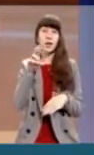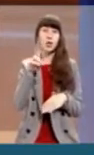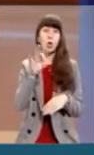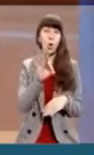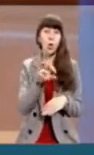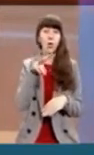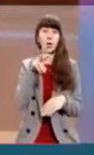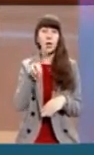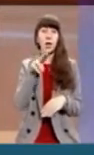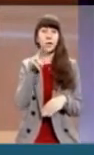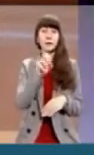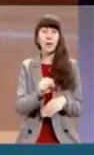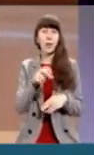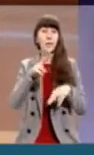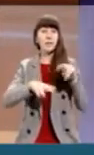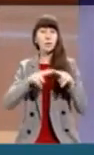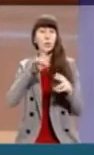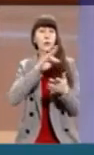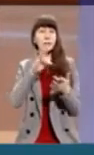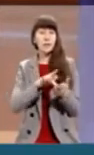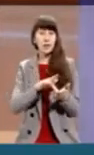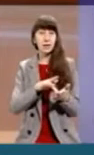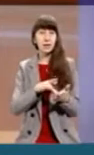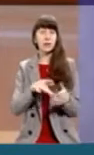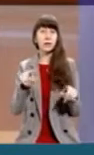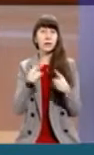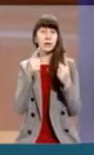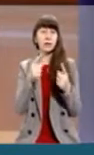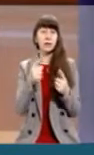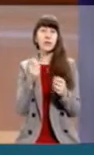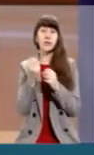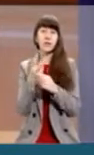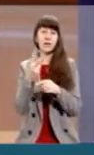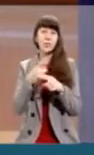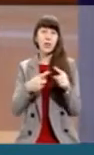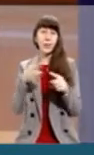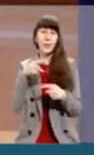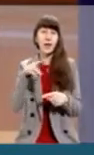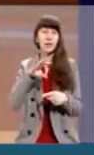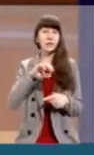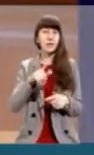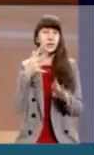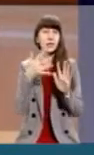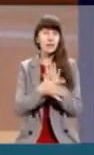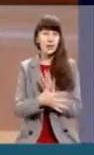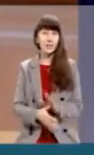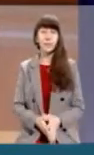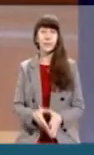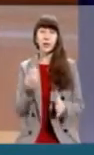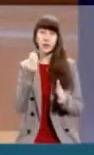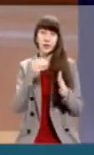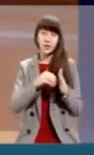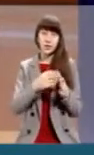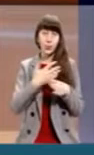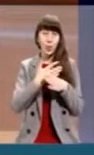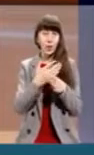бой түзегені сарапшылар назарынан тыс қалмаған. Құйылған инвестициялардың тағы 7 инвест жобаны ашуға атап айтқанда Қостанайда